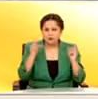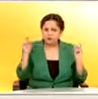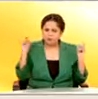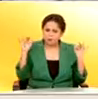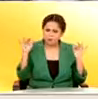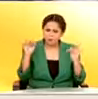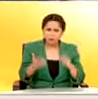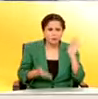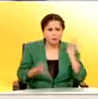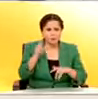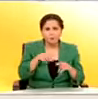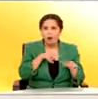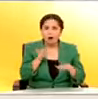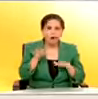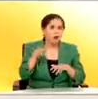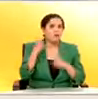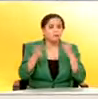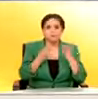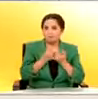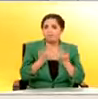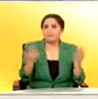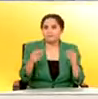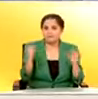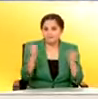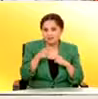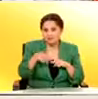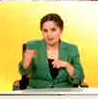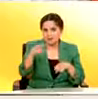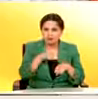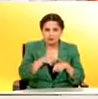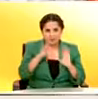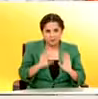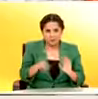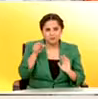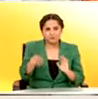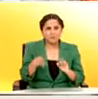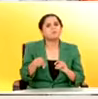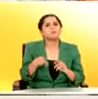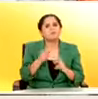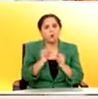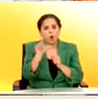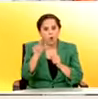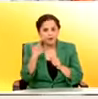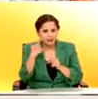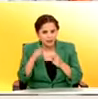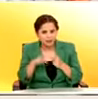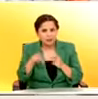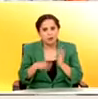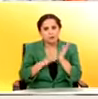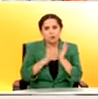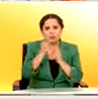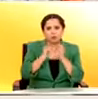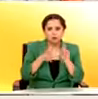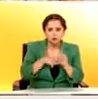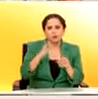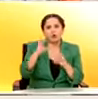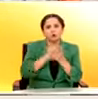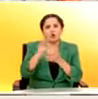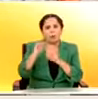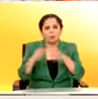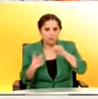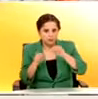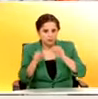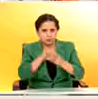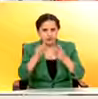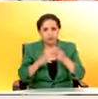बहुत आकर्षित कर रहा है। सर्दियों के मौसम में औली, मुनस्यारी, चोपटा